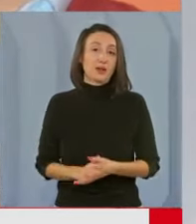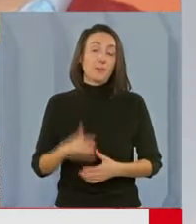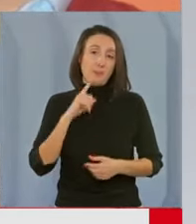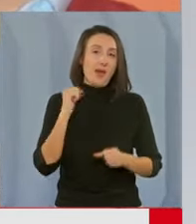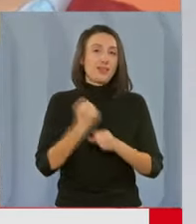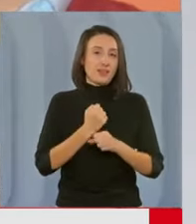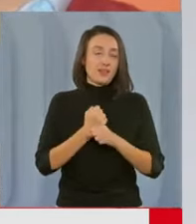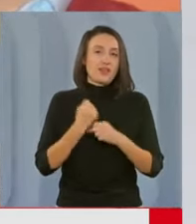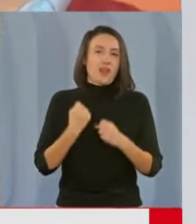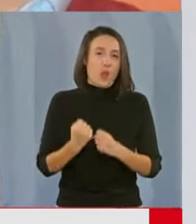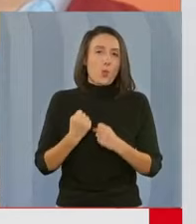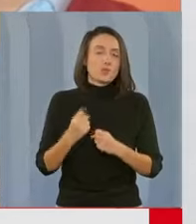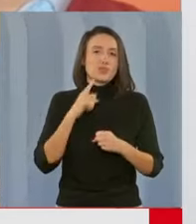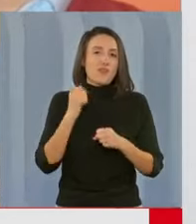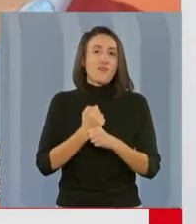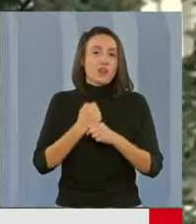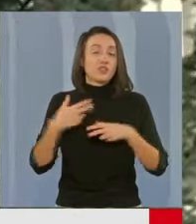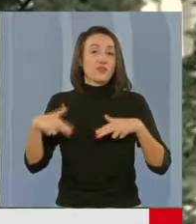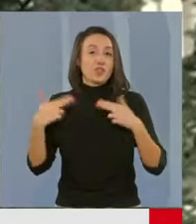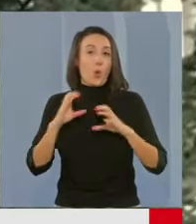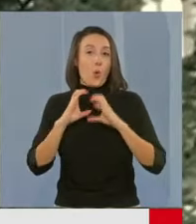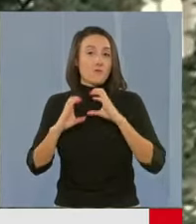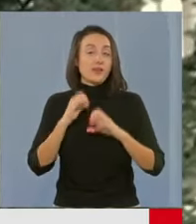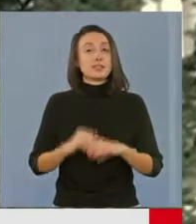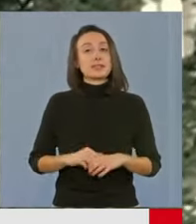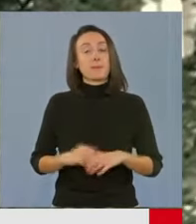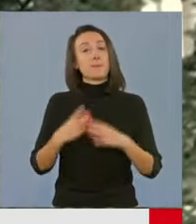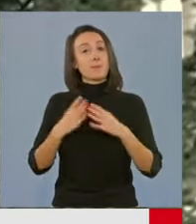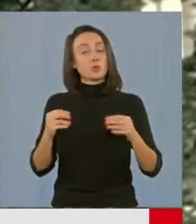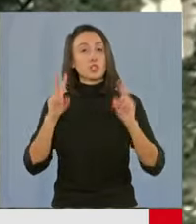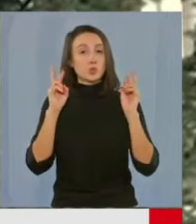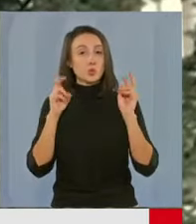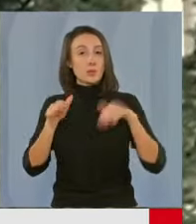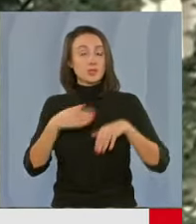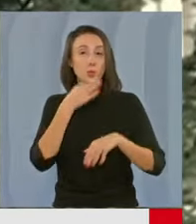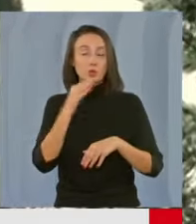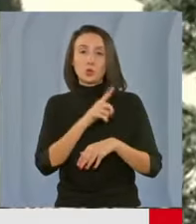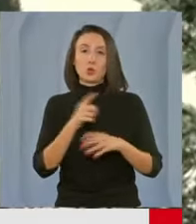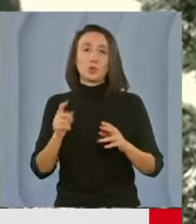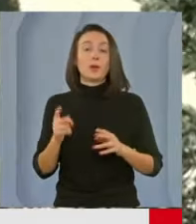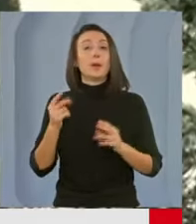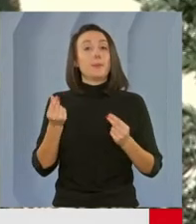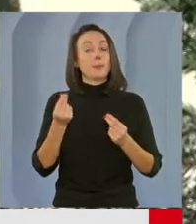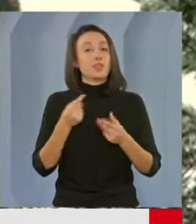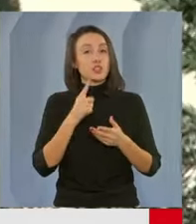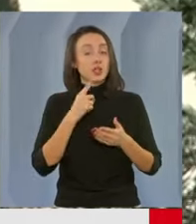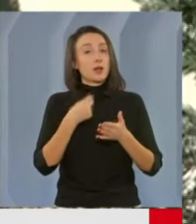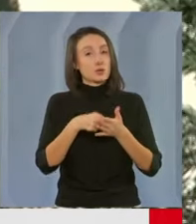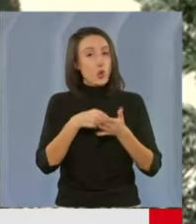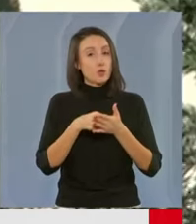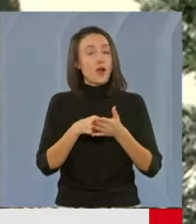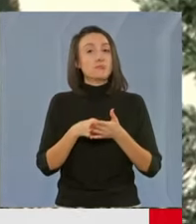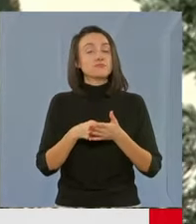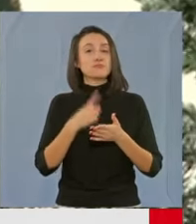faci videoconferință cu inspectorii. Mai mult, surse de minister sugerează că nota petrecerii ar fi fost acoperită cu bani de